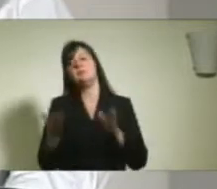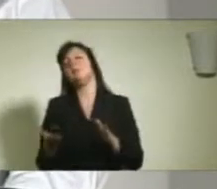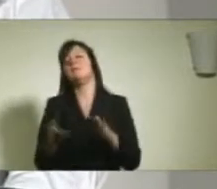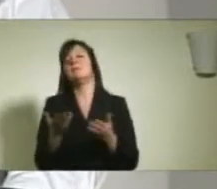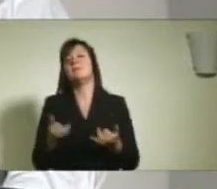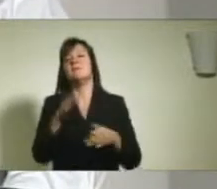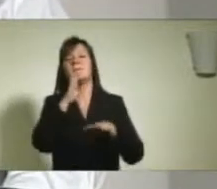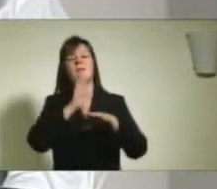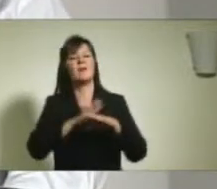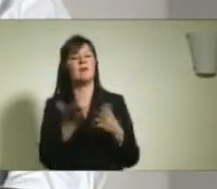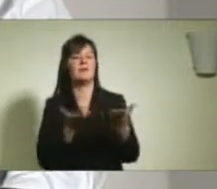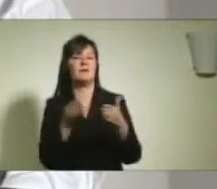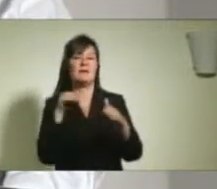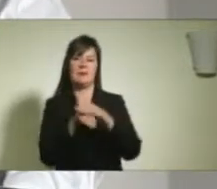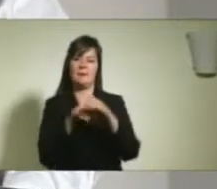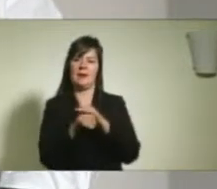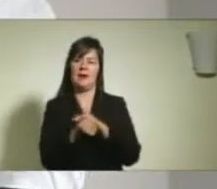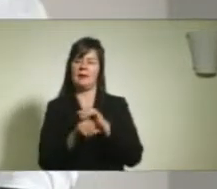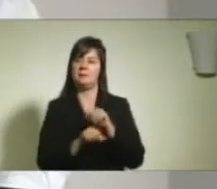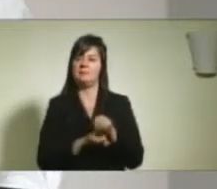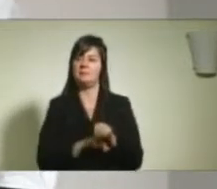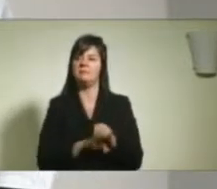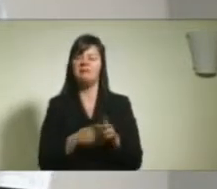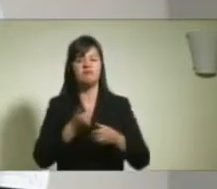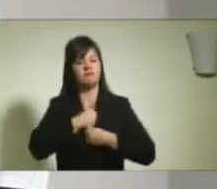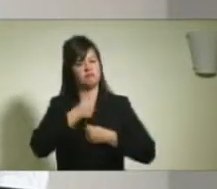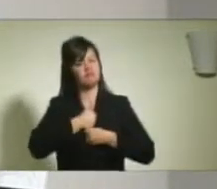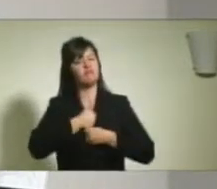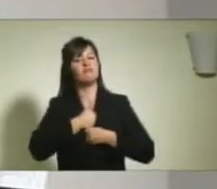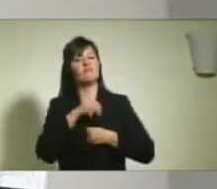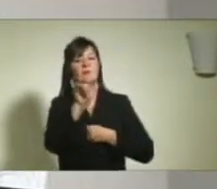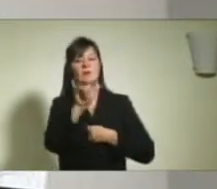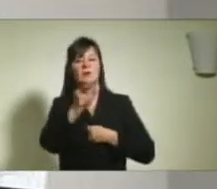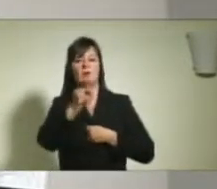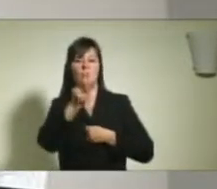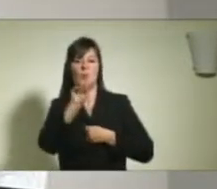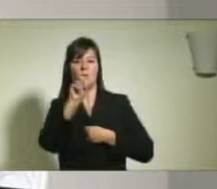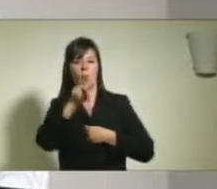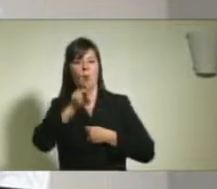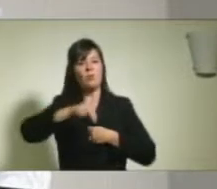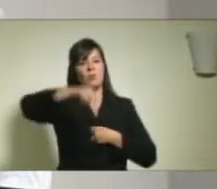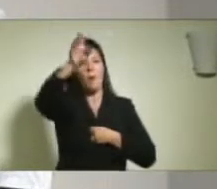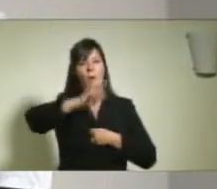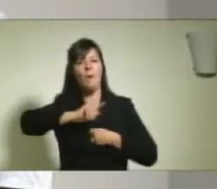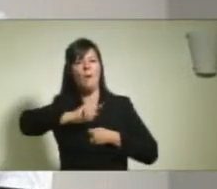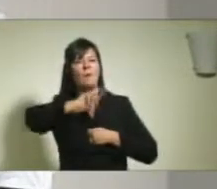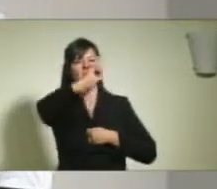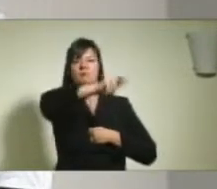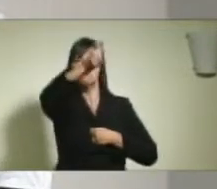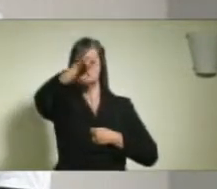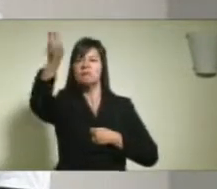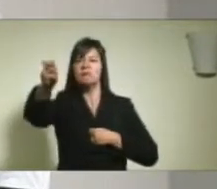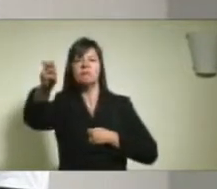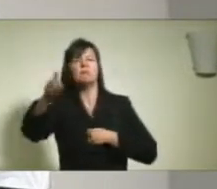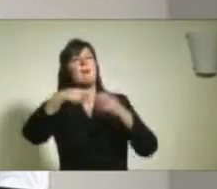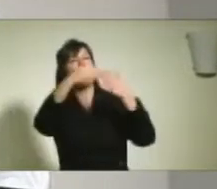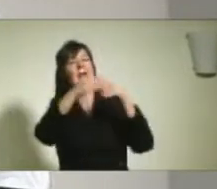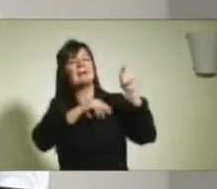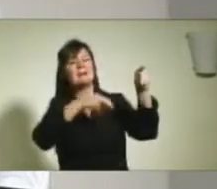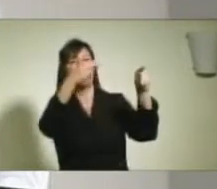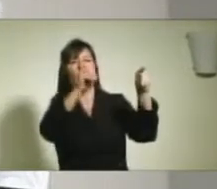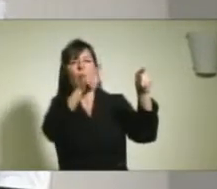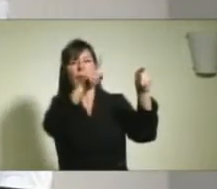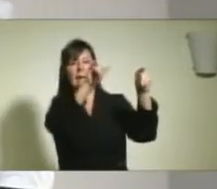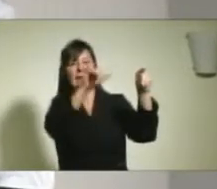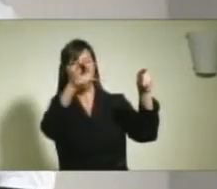Moi, j'ai mené un petit sondage. Je suis allée dans le nord du Yukon et mon premier arrêt, c'était Parley Cross. Et je suis arrivée